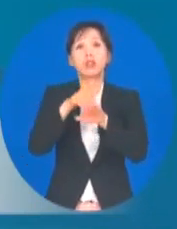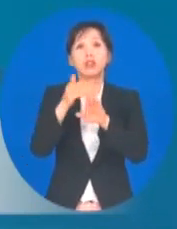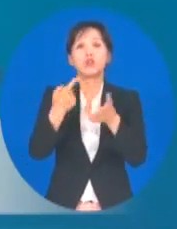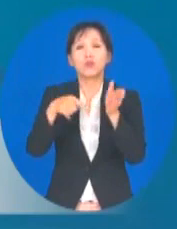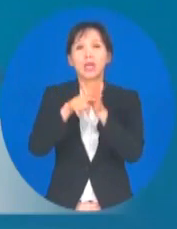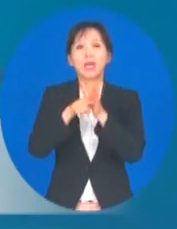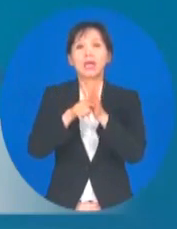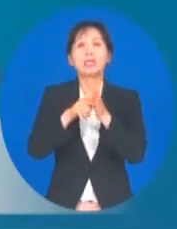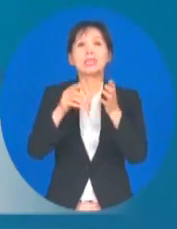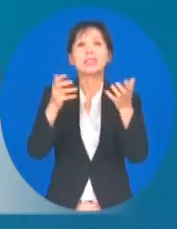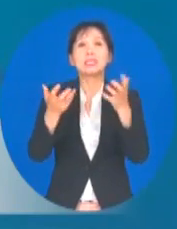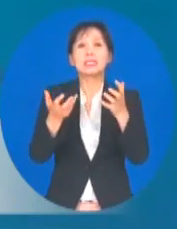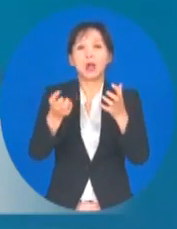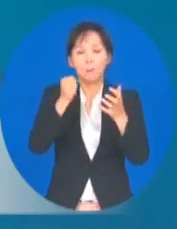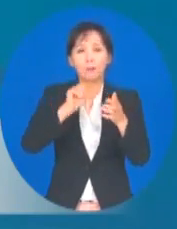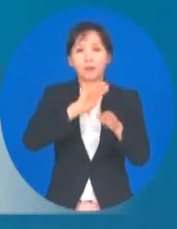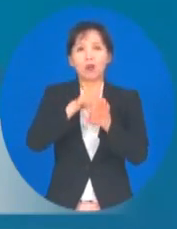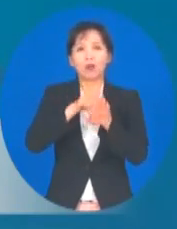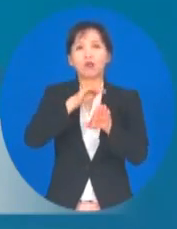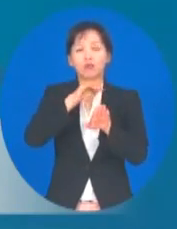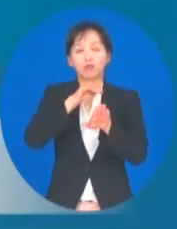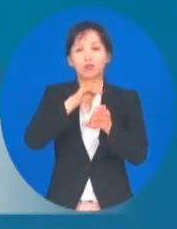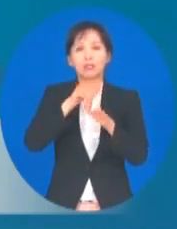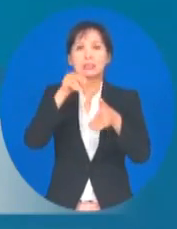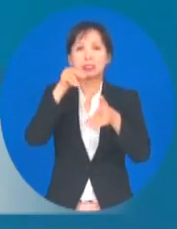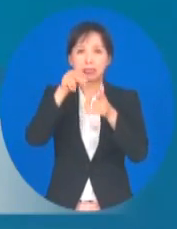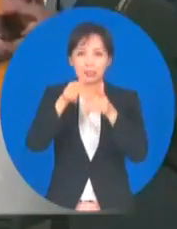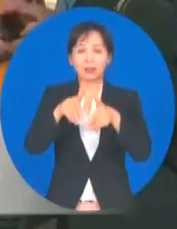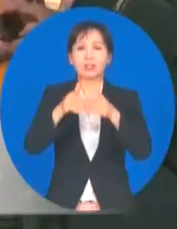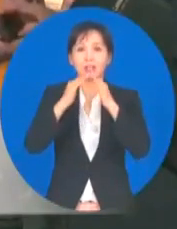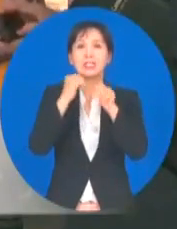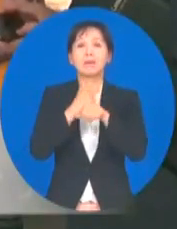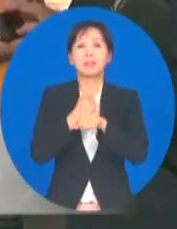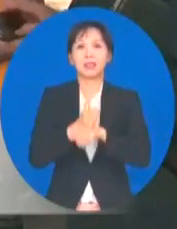위한 직업적응 훈련시설을 설치합니다.